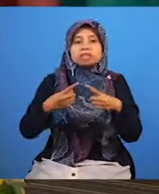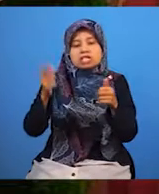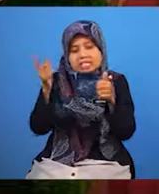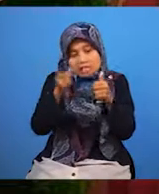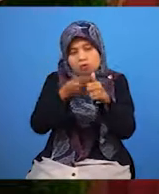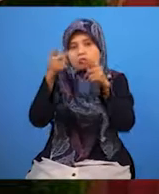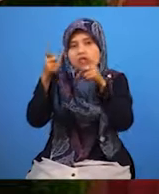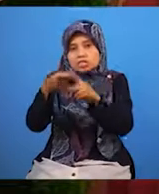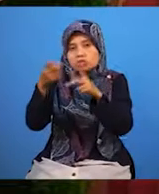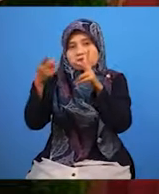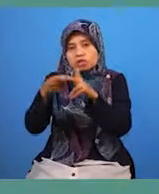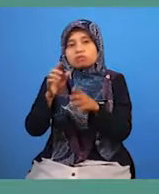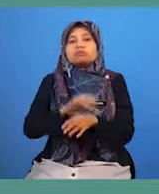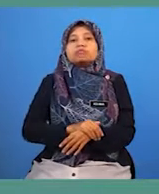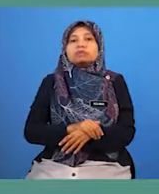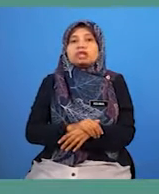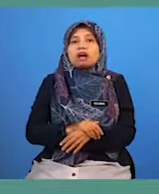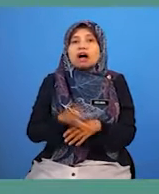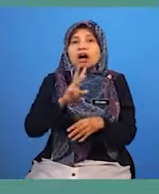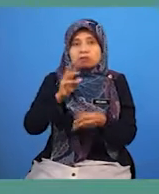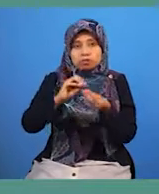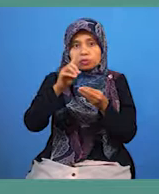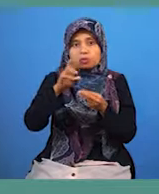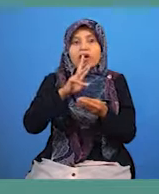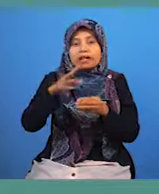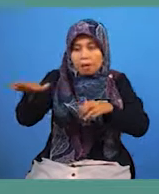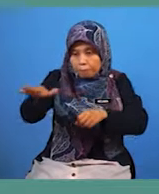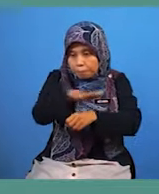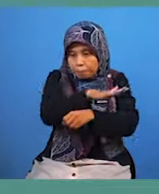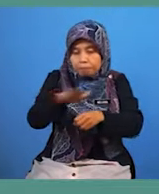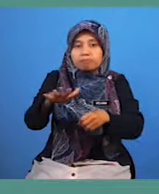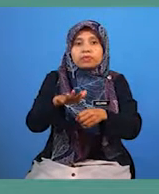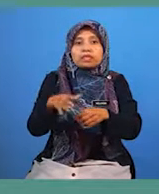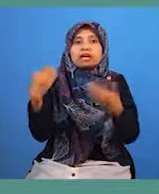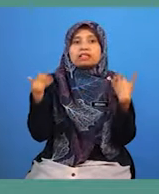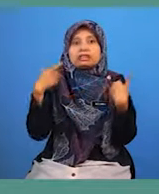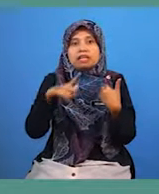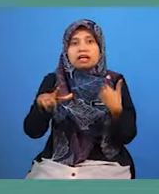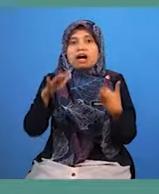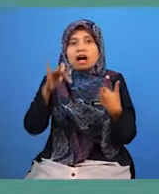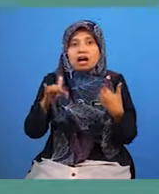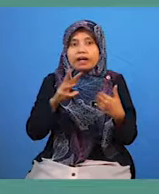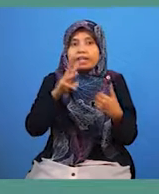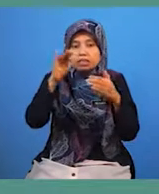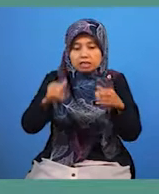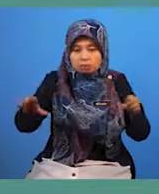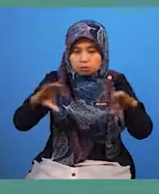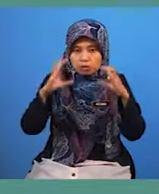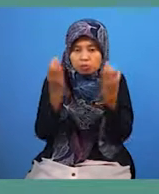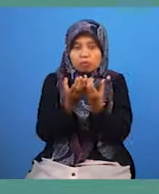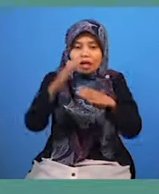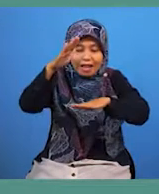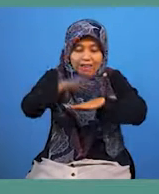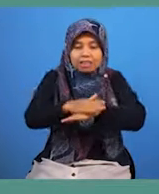persatu. Jenis yang pertama adalah air permukaan. Air permukaan adalah air yang terkumpul di atas